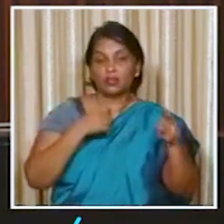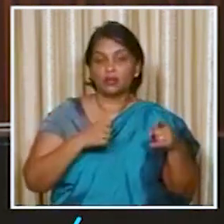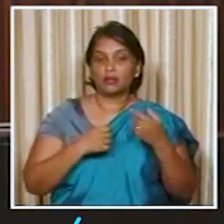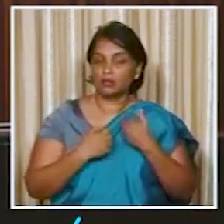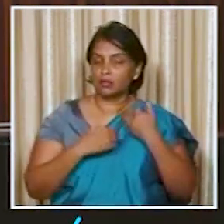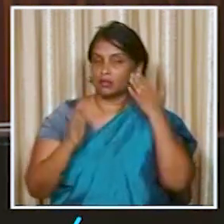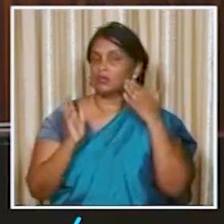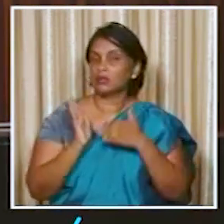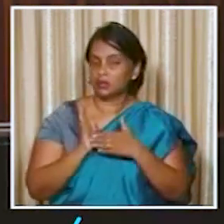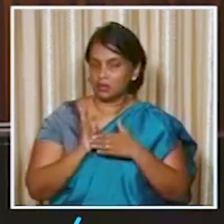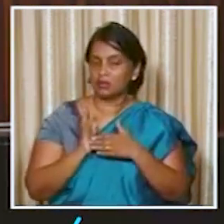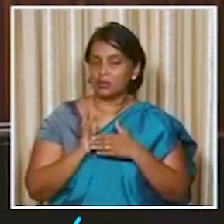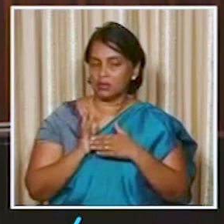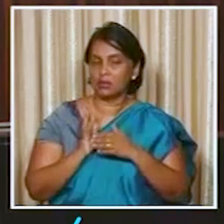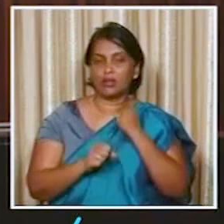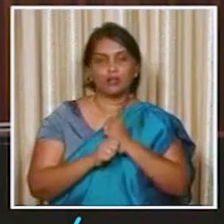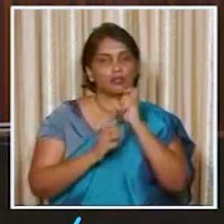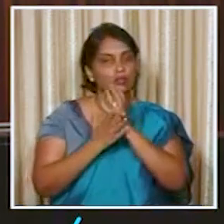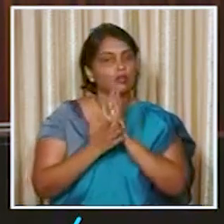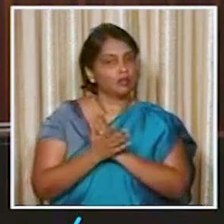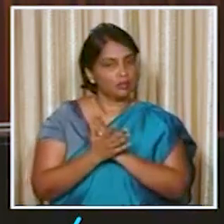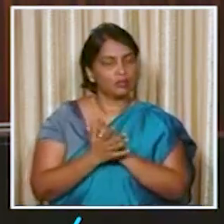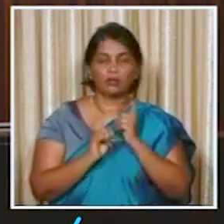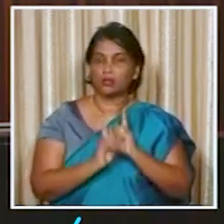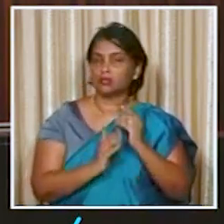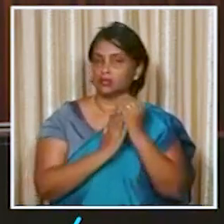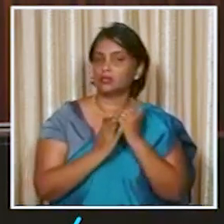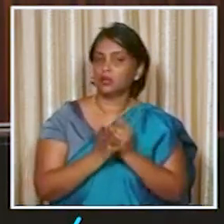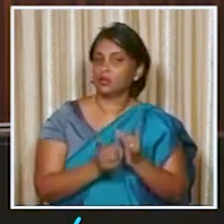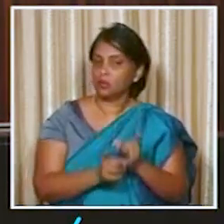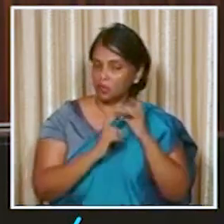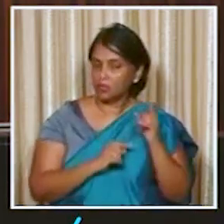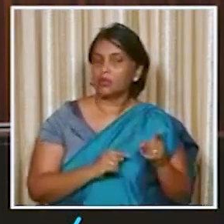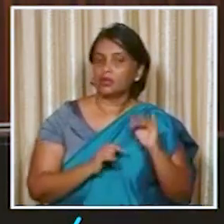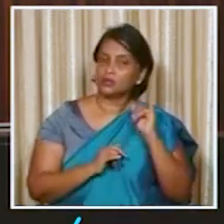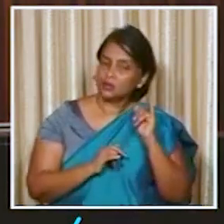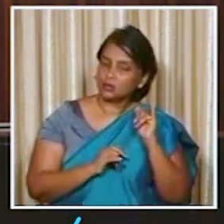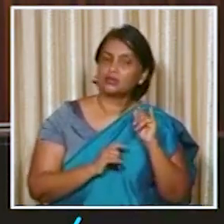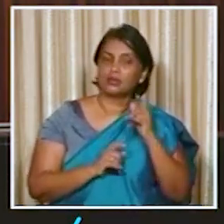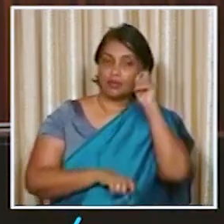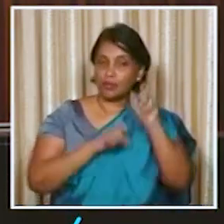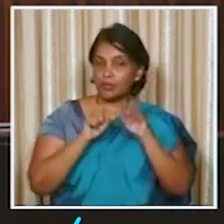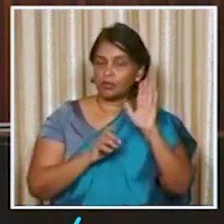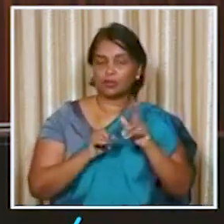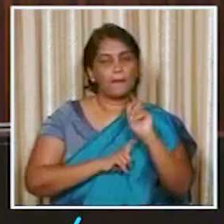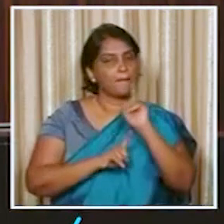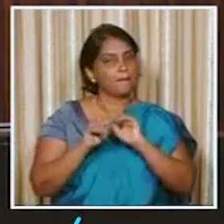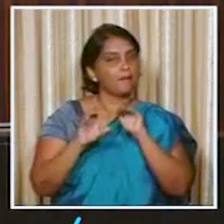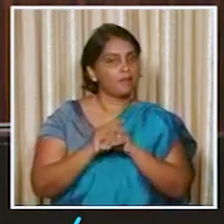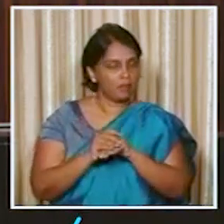මා අවධානය යොමු කරන්නේ ආණ්ඩුක්‍රම ව්‍යවස්ථාව සහ ස්ථාවර නියෝග ප්‍රකාරව යමින් පුරවැසියන් විසින් පාර්ලිමේන්තුව